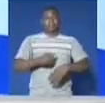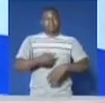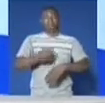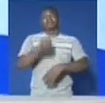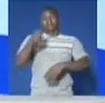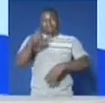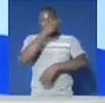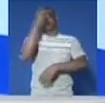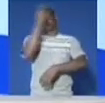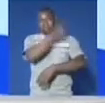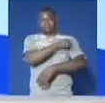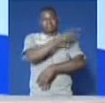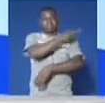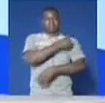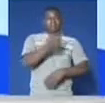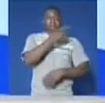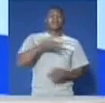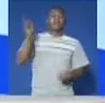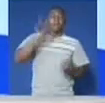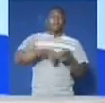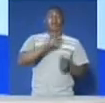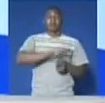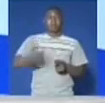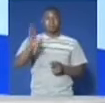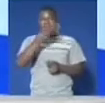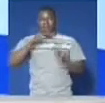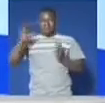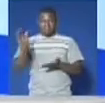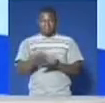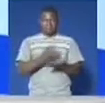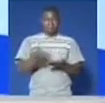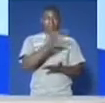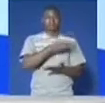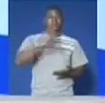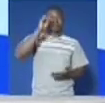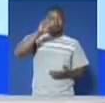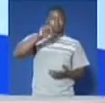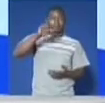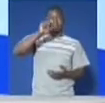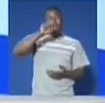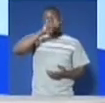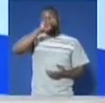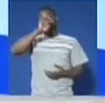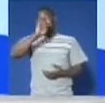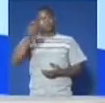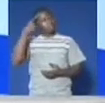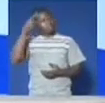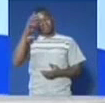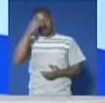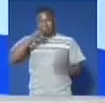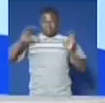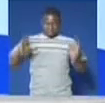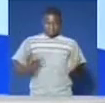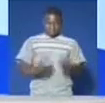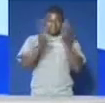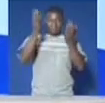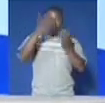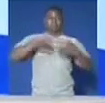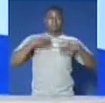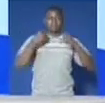Sourossano à Bobo-Dioulasso. C'est la contribution de l'ONATEL SA pour de meilleures prestations de services à l'unité psychiatrique de